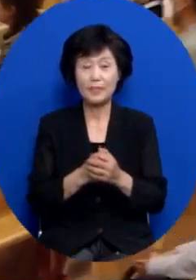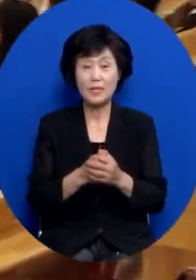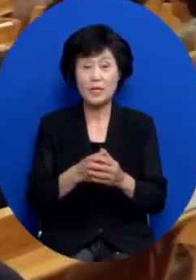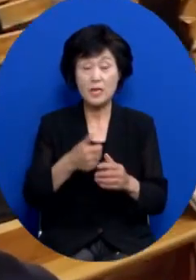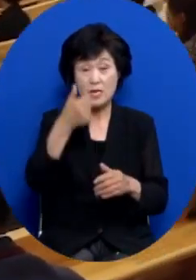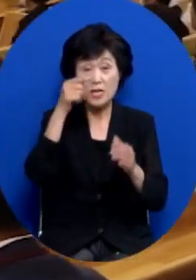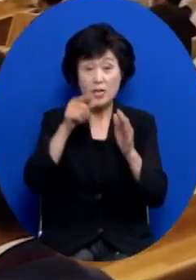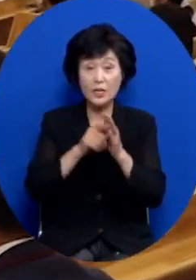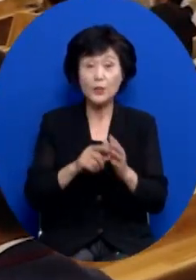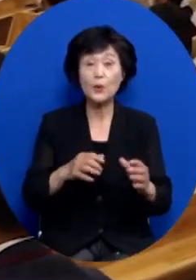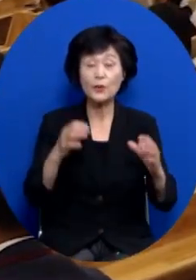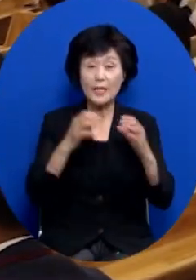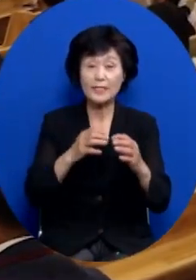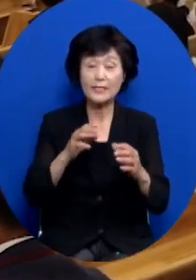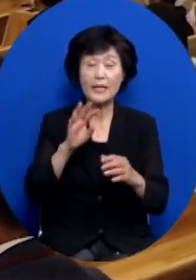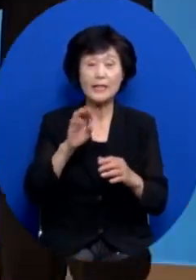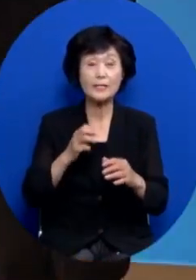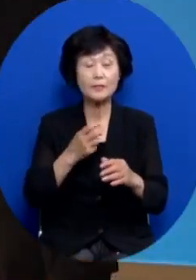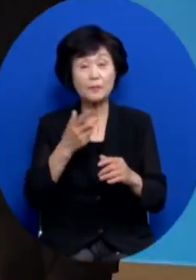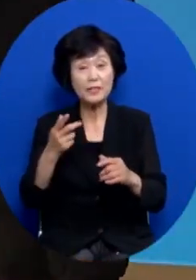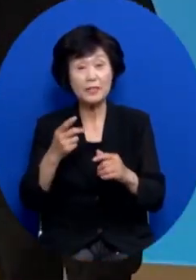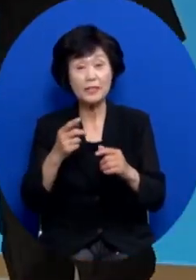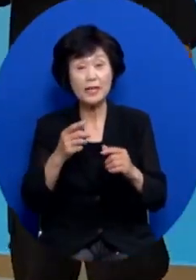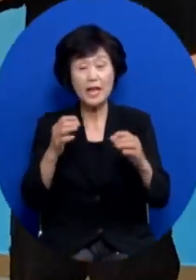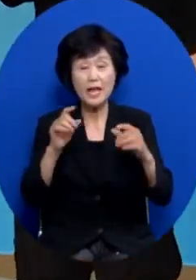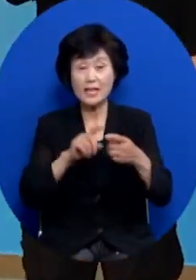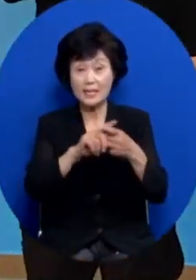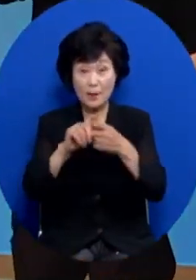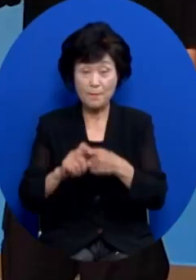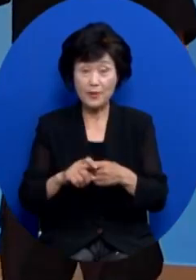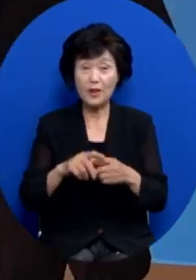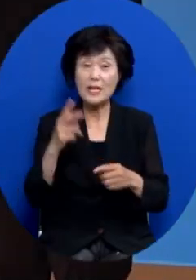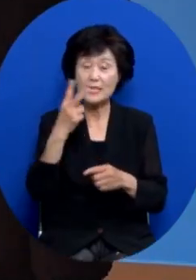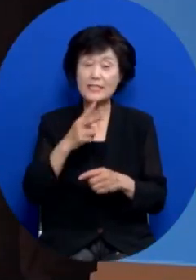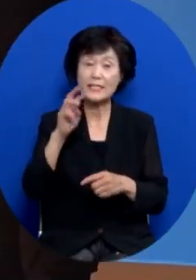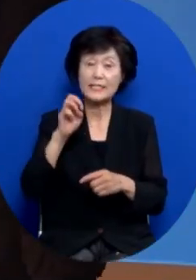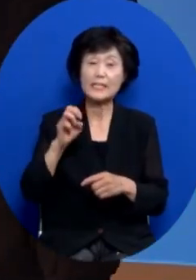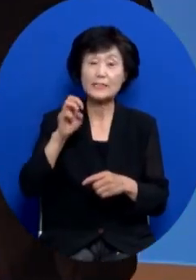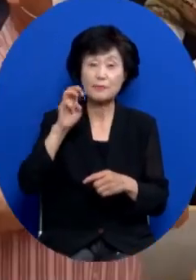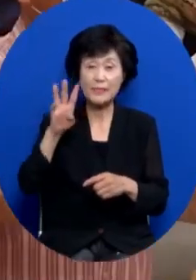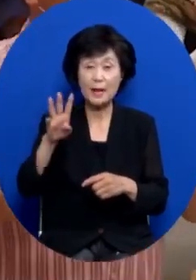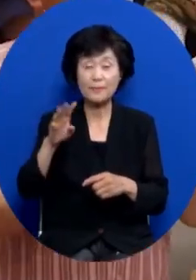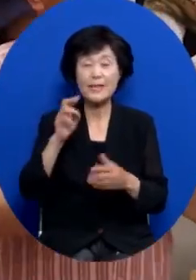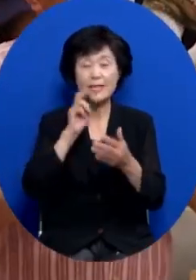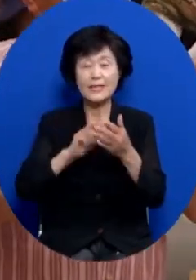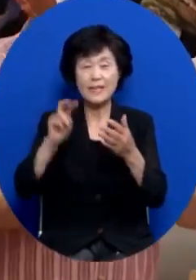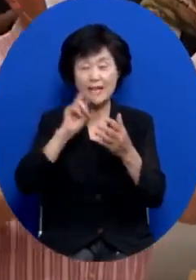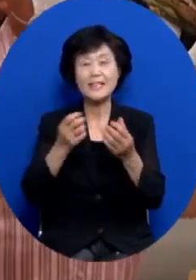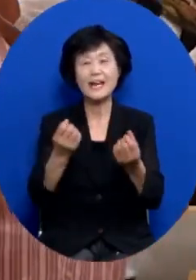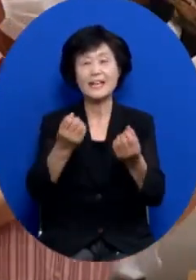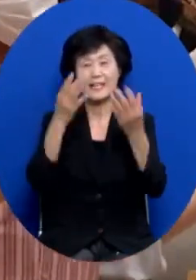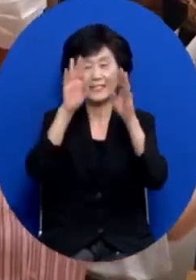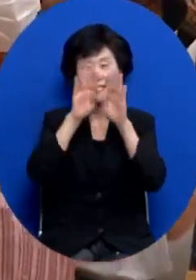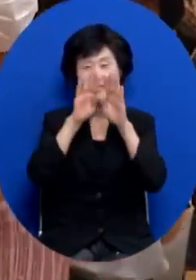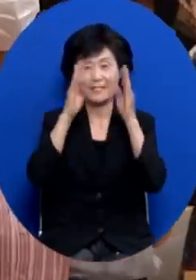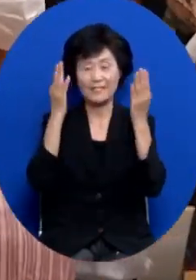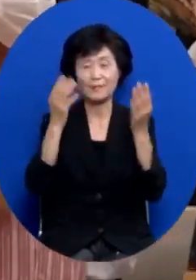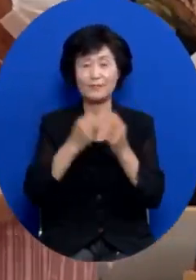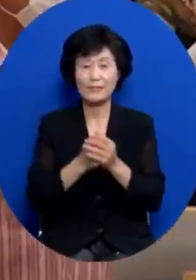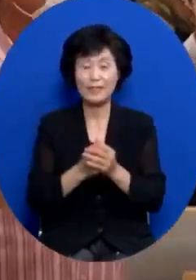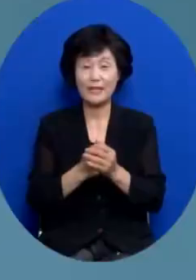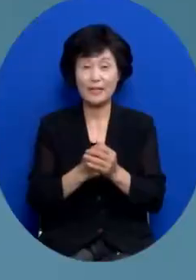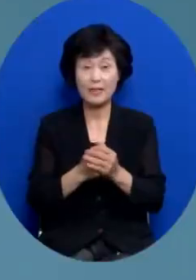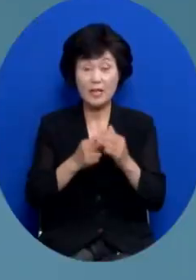광주지역기독단체 80여 개가 연합한 광주기독단체연합회가 2023 블레싱 광주 찬양 콘서트를 열었습니다.